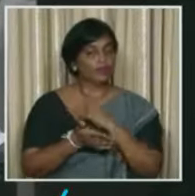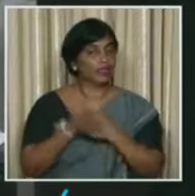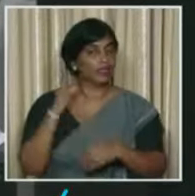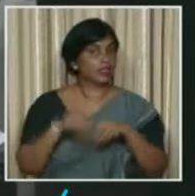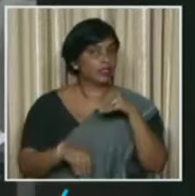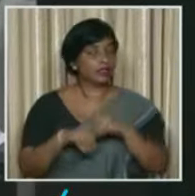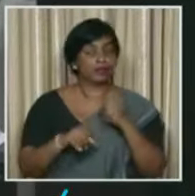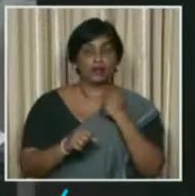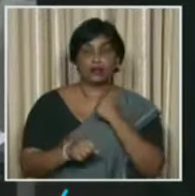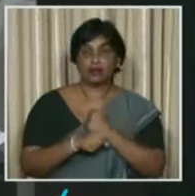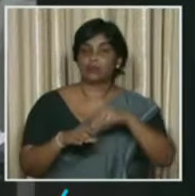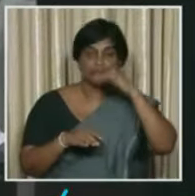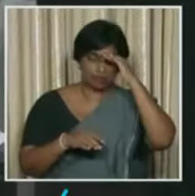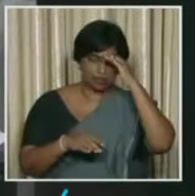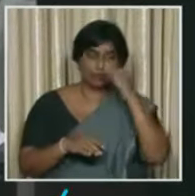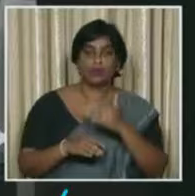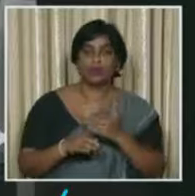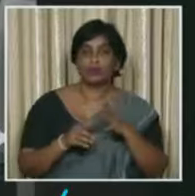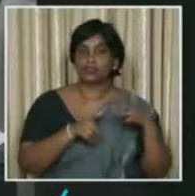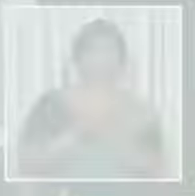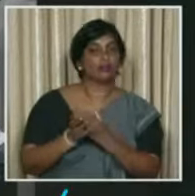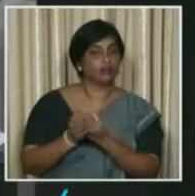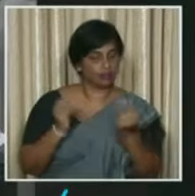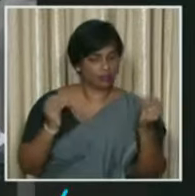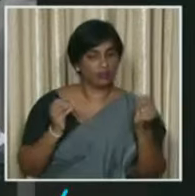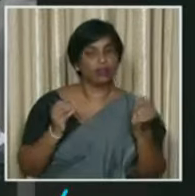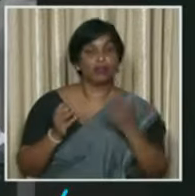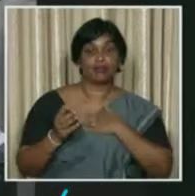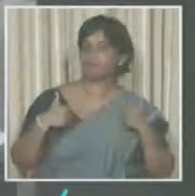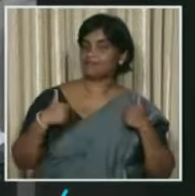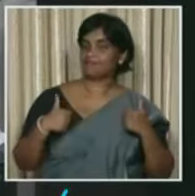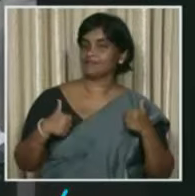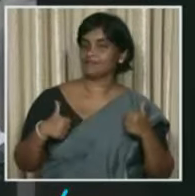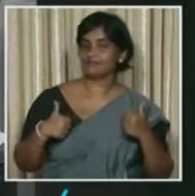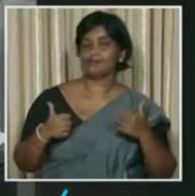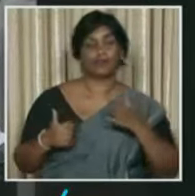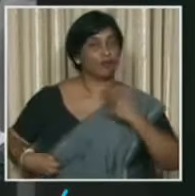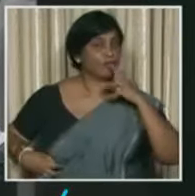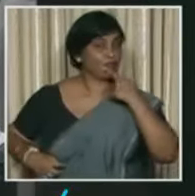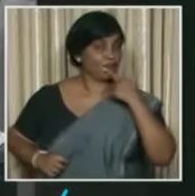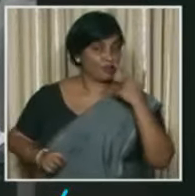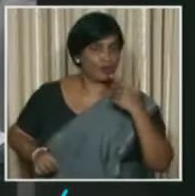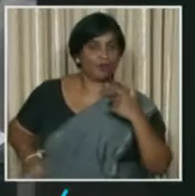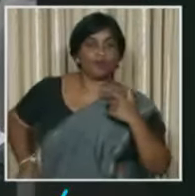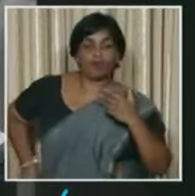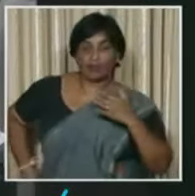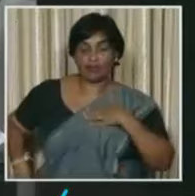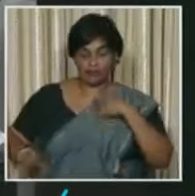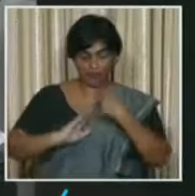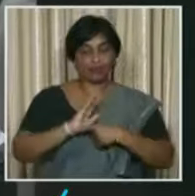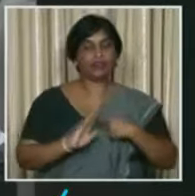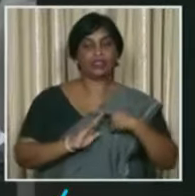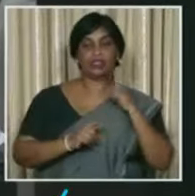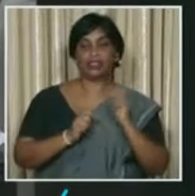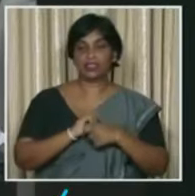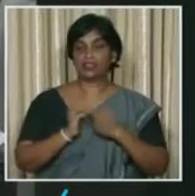දේශපාලන බලවතුන් එක්ක නායකයෙක් එක්ක තහනම ඉවත් කරගෙන මමයි සුපර්මෑන් මමයි වීරයා මමයි ශ්‍රී ලංකාවේ